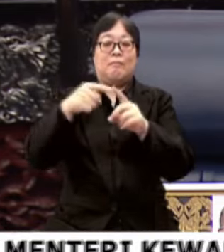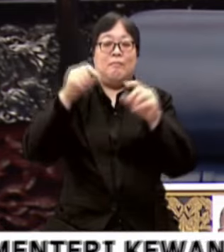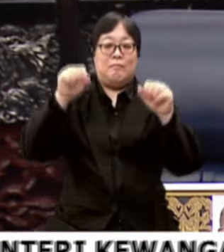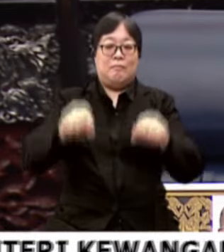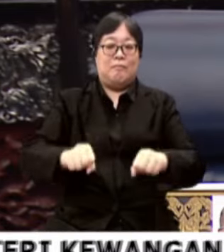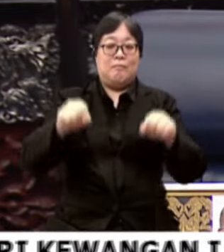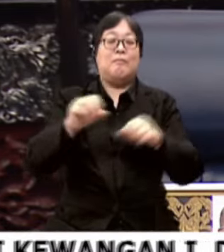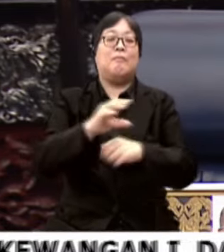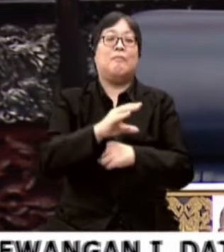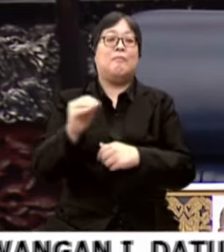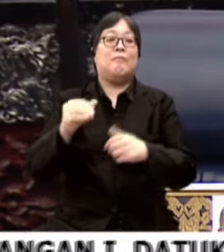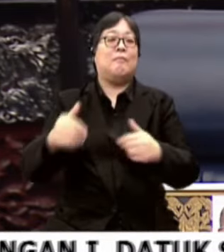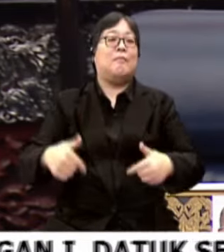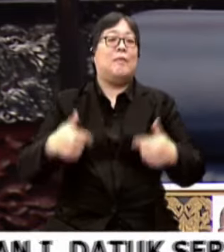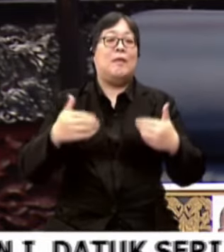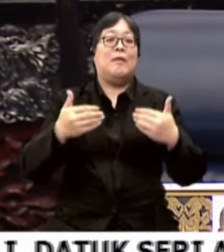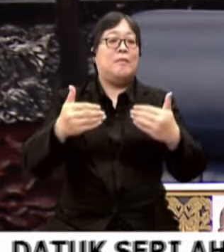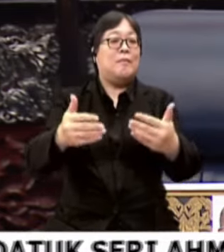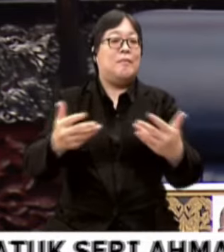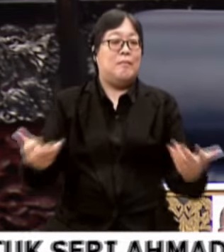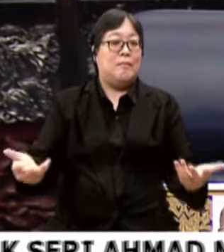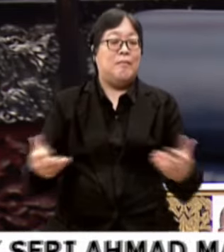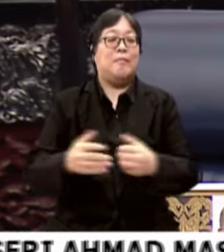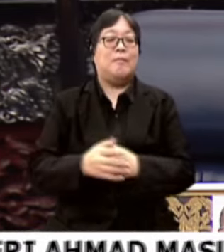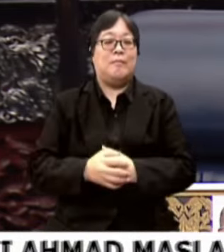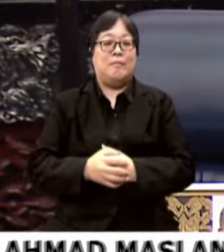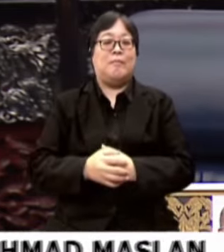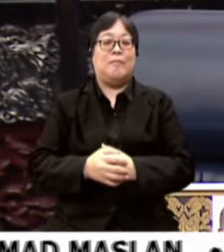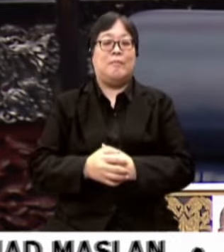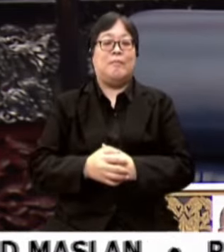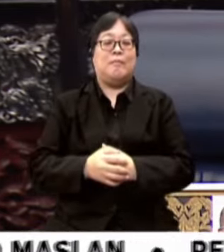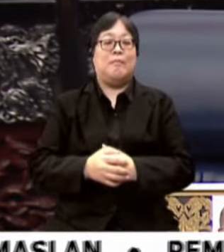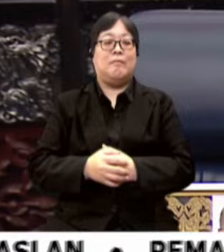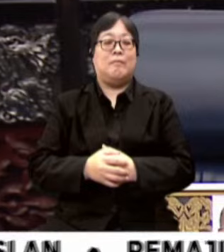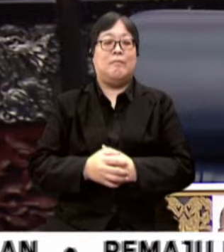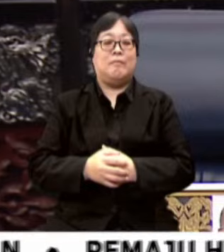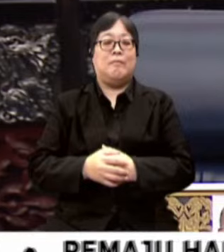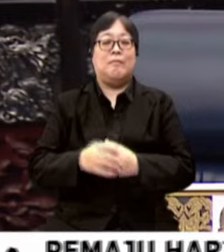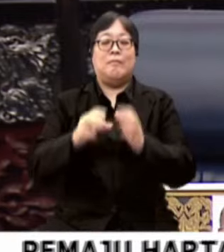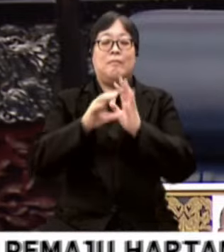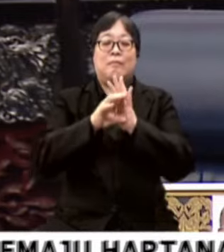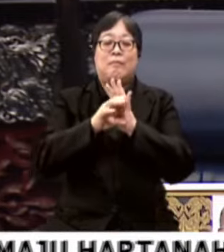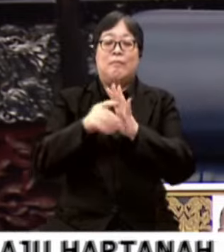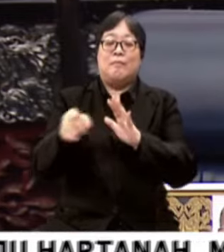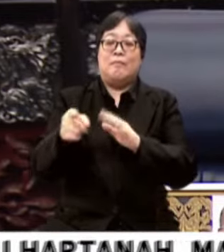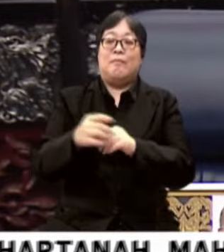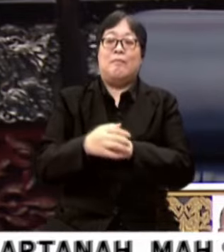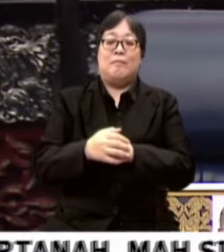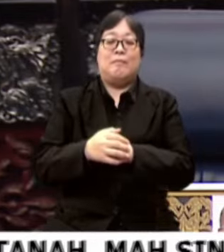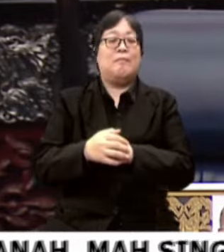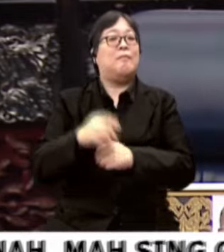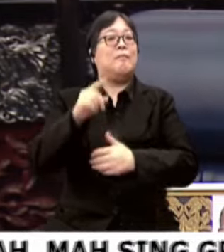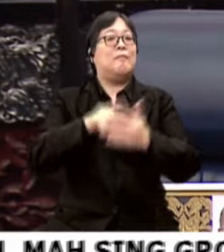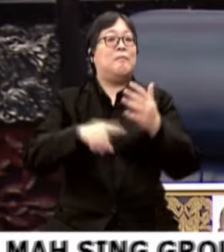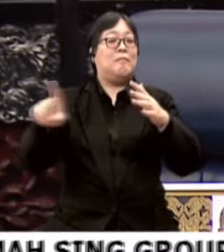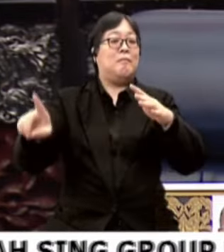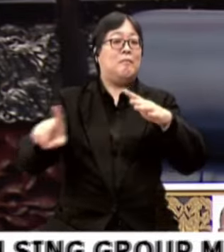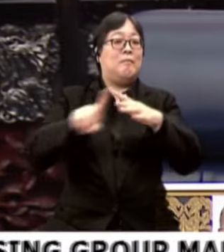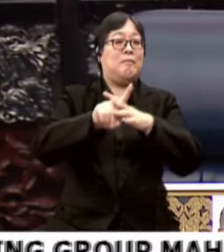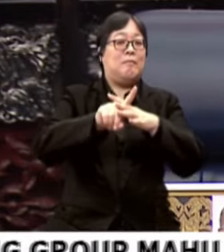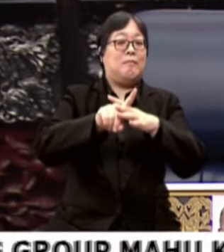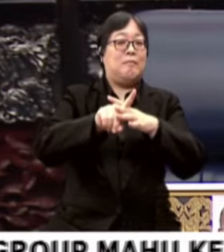dan juga kelangsungannya jadi atas itulah seperti yang di persoalkan